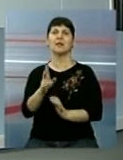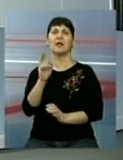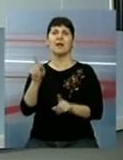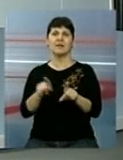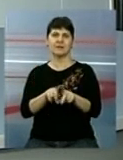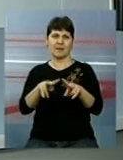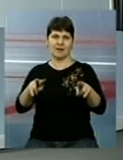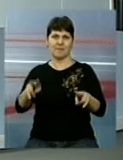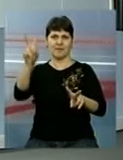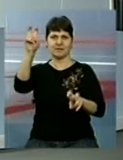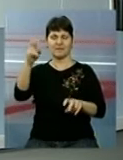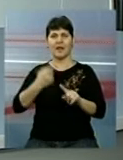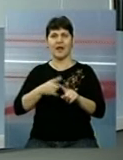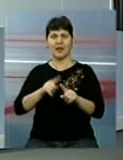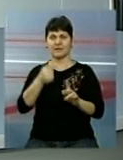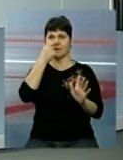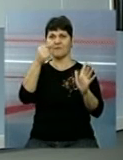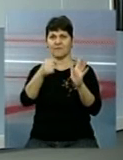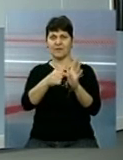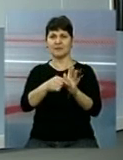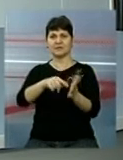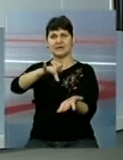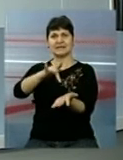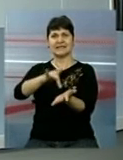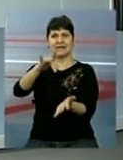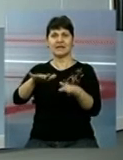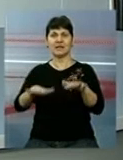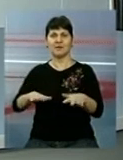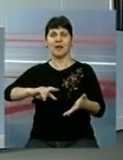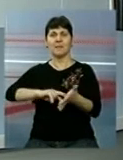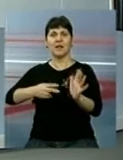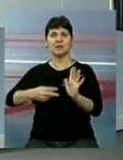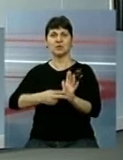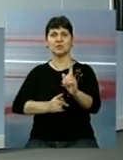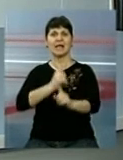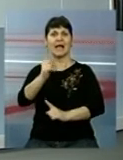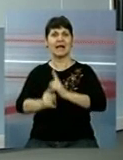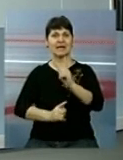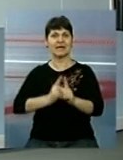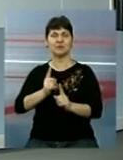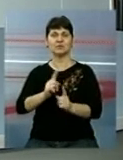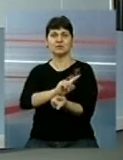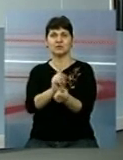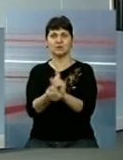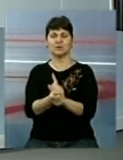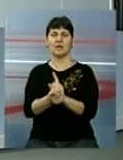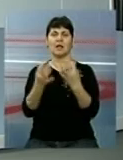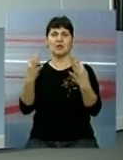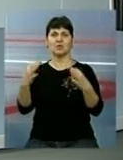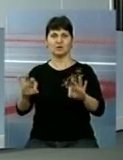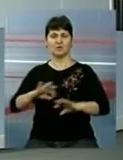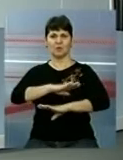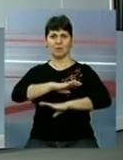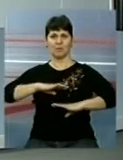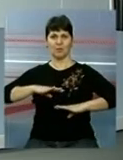назв. Вказаний сквер знаходиться в центрі міста та невдовзі планується його реконструкція, що дозволить встановити погруддя Степана